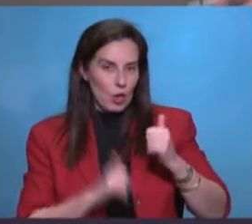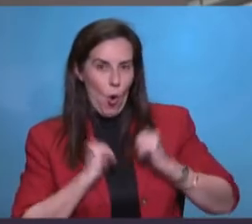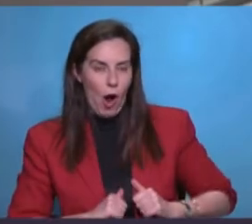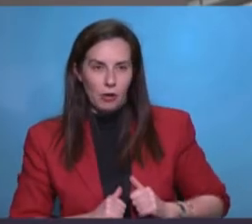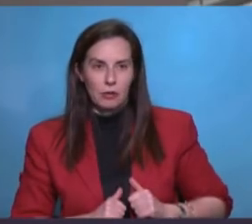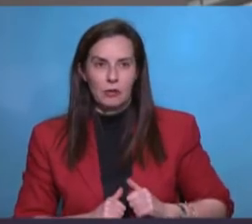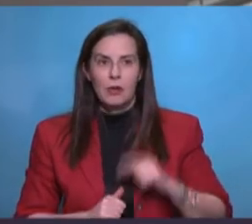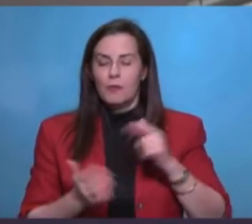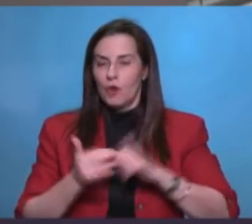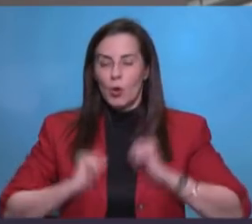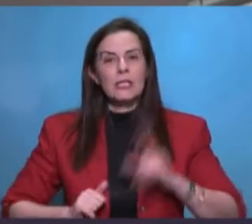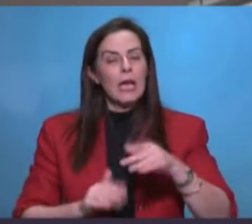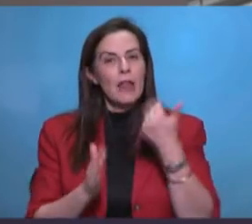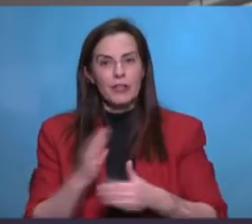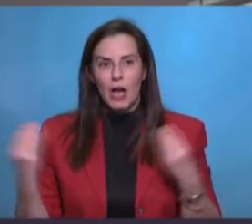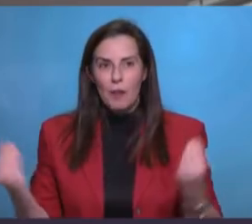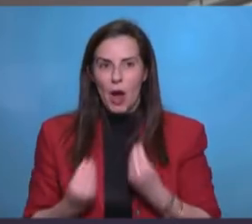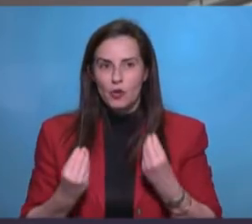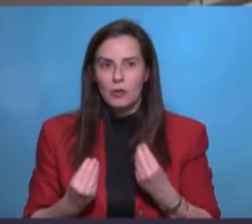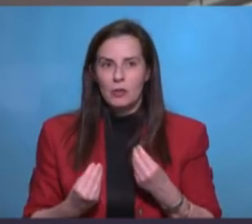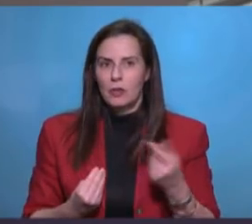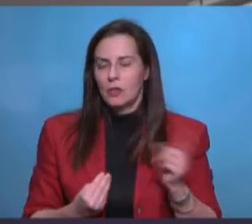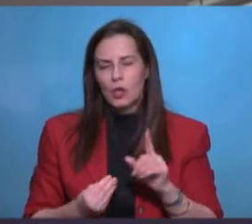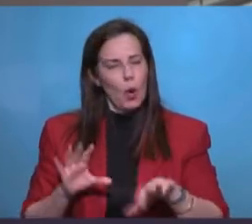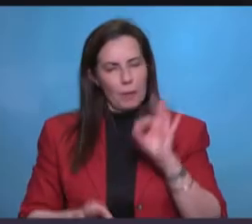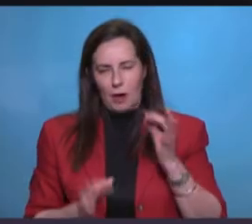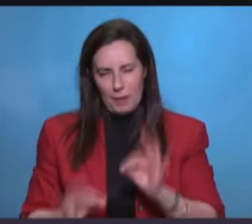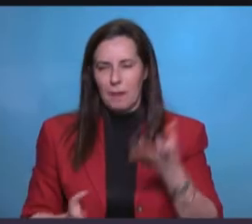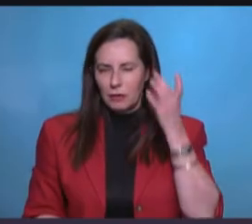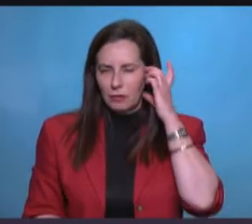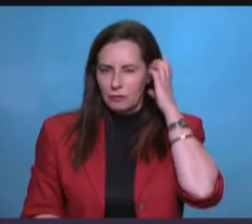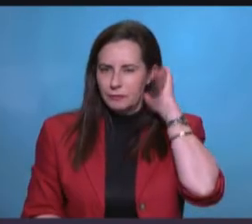נוח, ובשביל הנוח אתה צריך לוותר על משהו, זאת לא באמת בחירה חופשית.